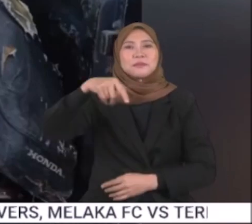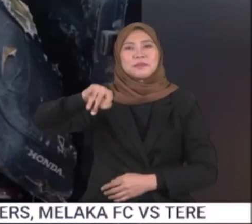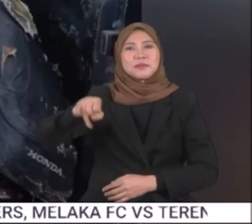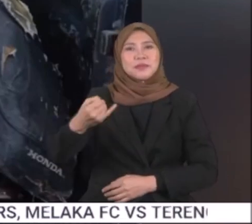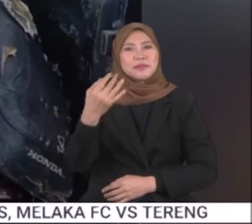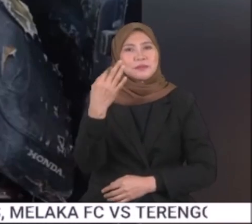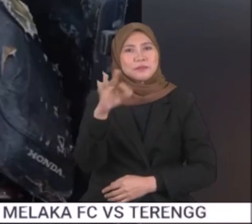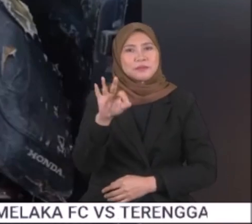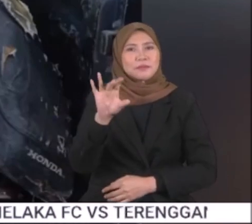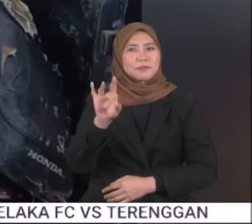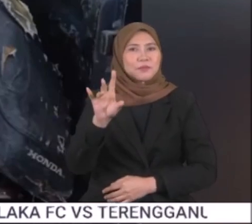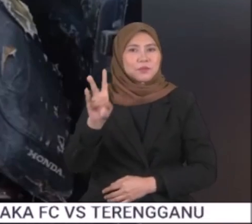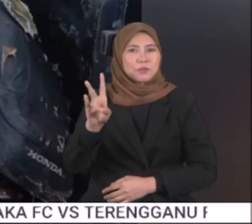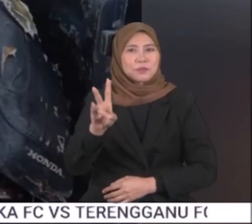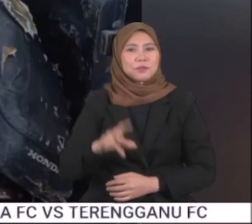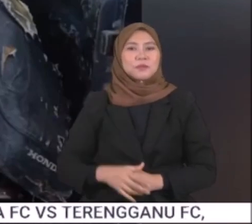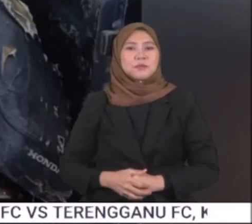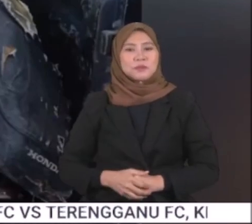Jalan